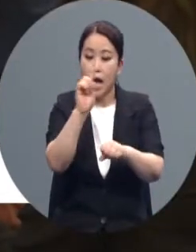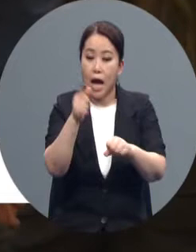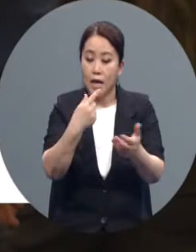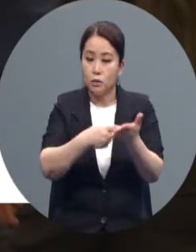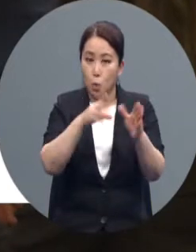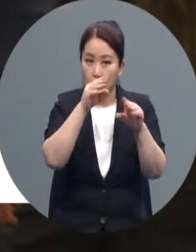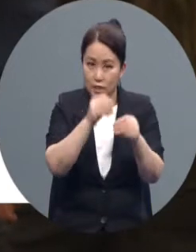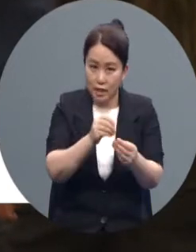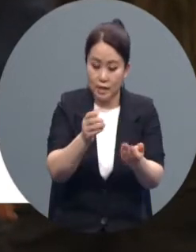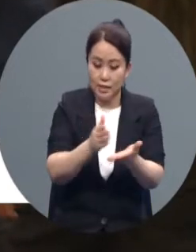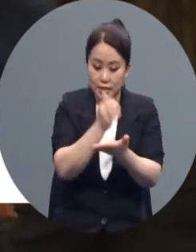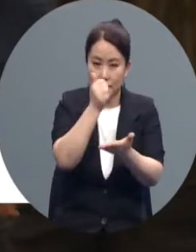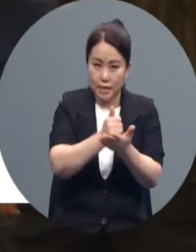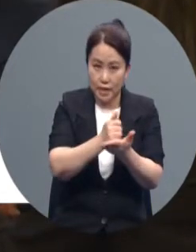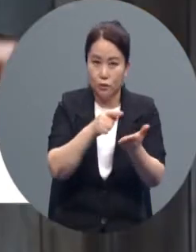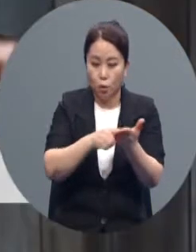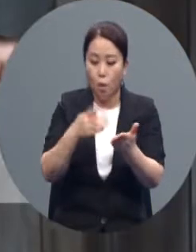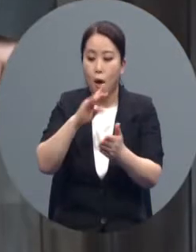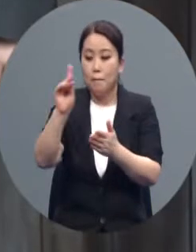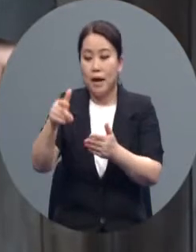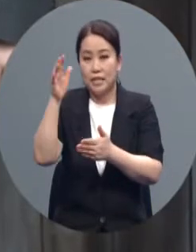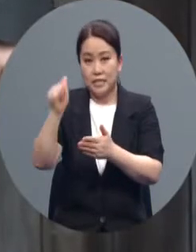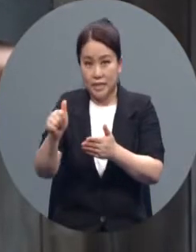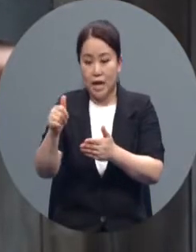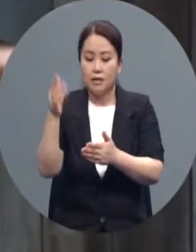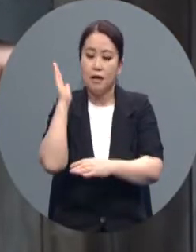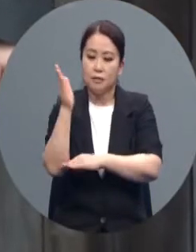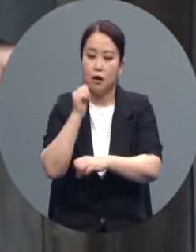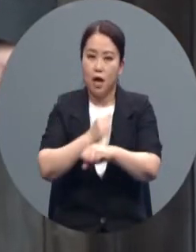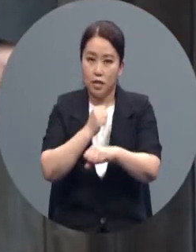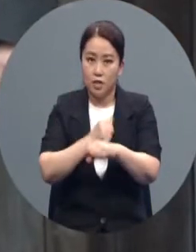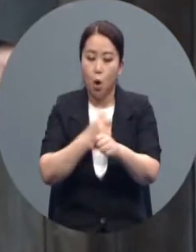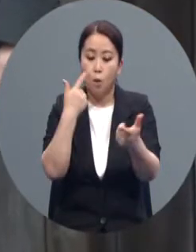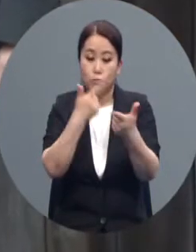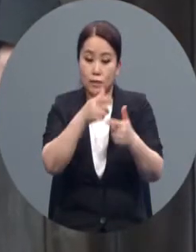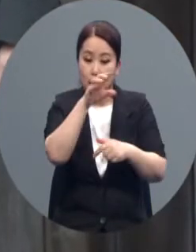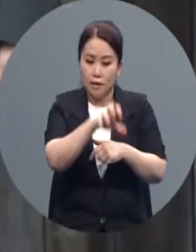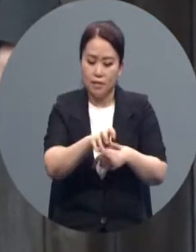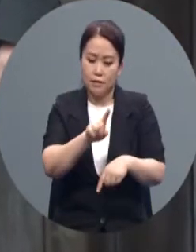나서 부산이 세계박람회 개최지로 최적지라는 점을 강조할 계획입니다.